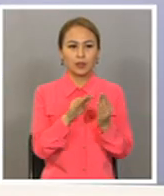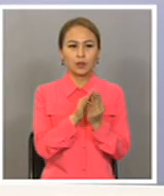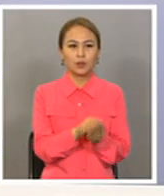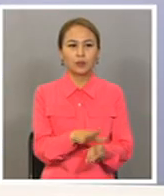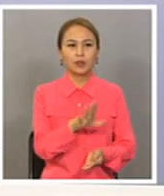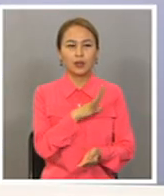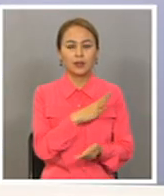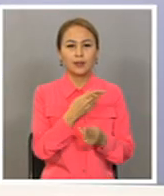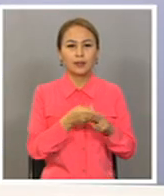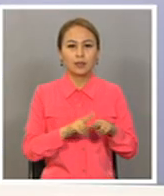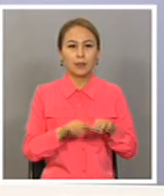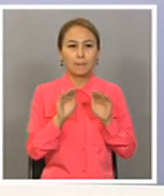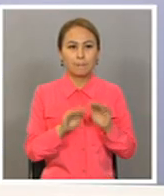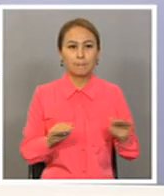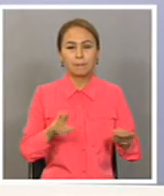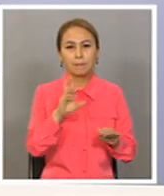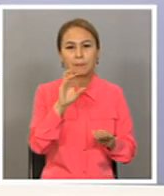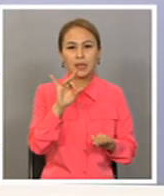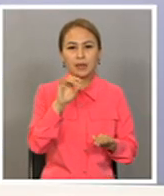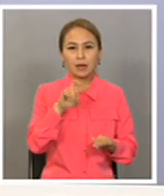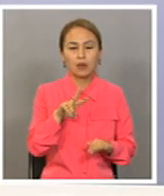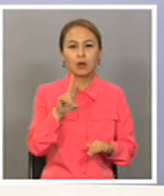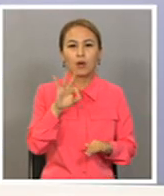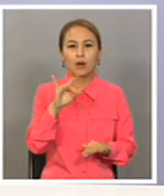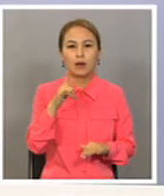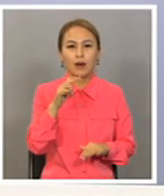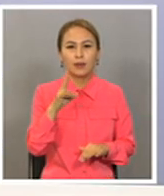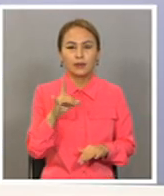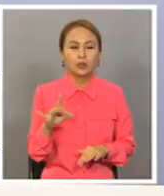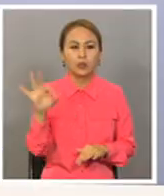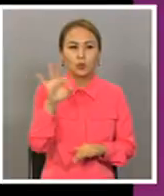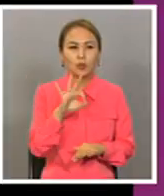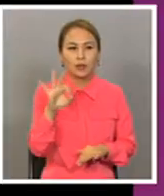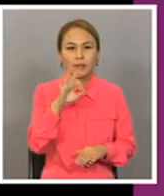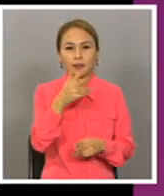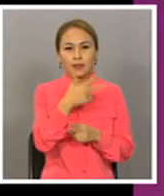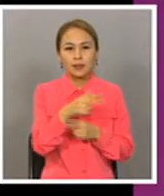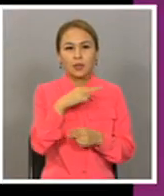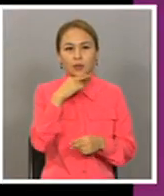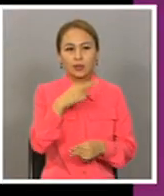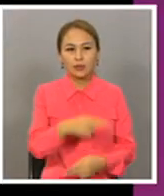Енді балалар, берел қорғаны туралы бейне жазбаға назар аударыңыздар.